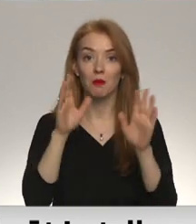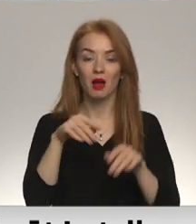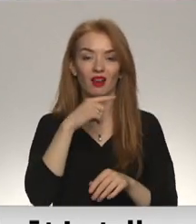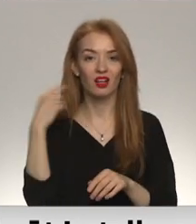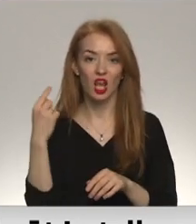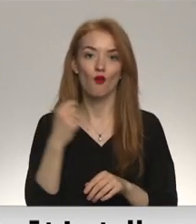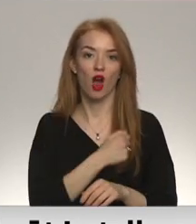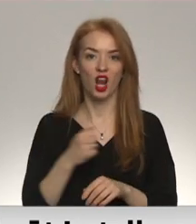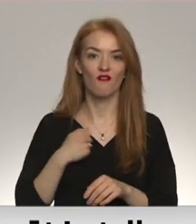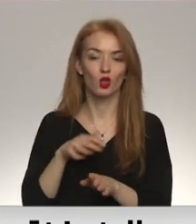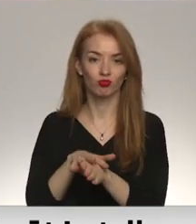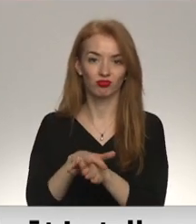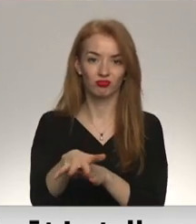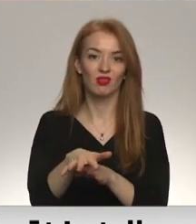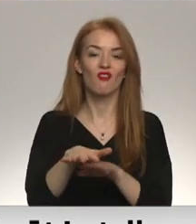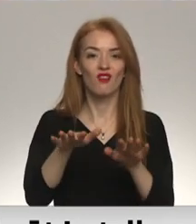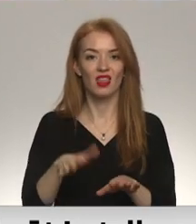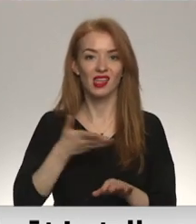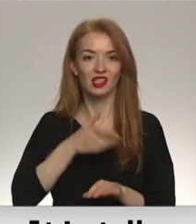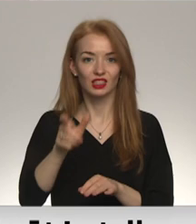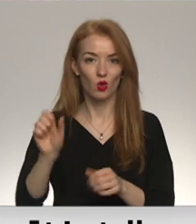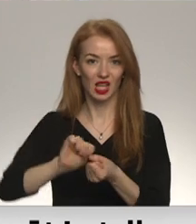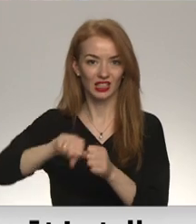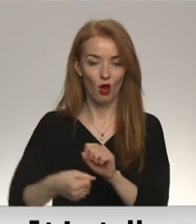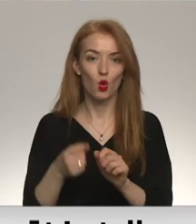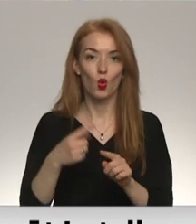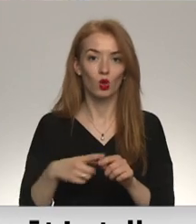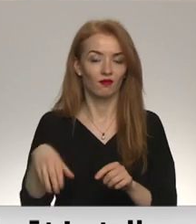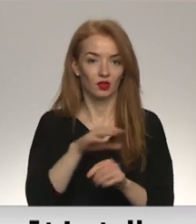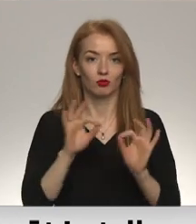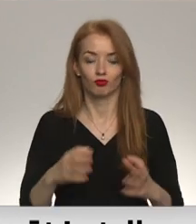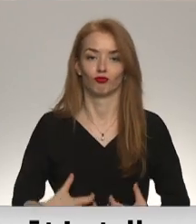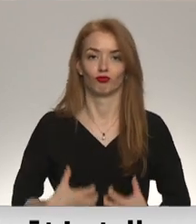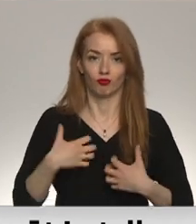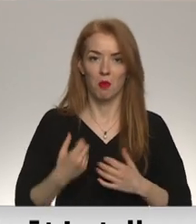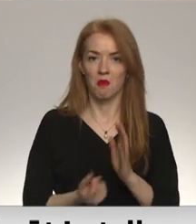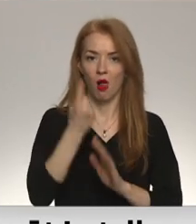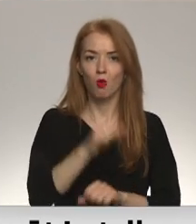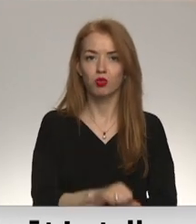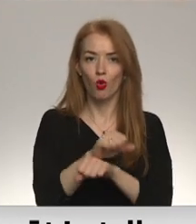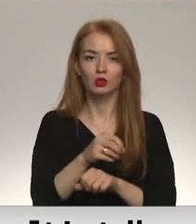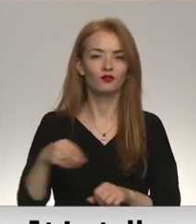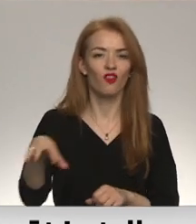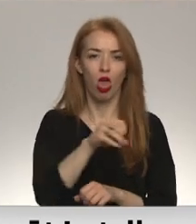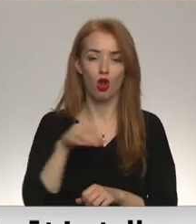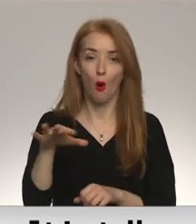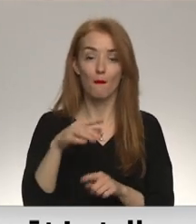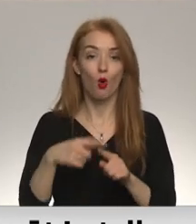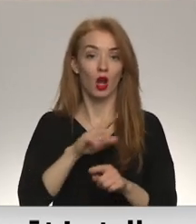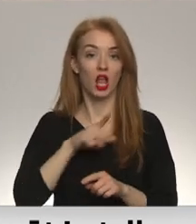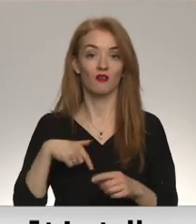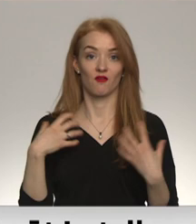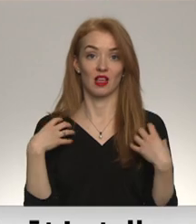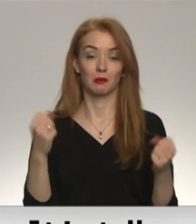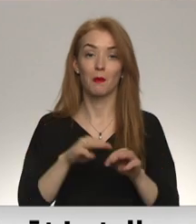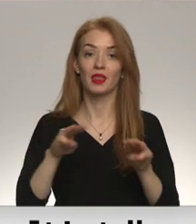karavīru veikto Ukrainas civiliedzīvotāju izvarošanu šokējušas un raisījušas protestus daudzviet Eiropā. Latvijā Veselības